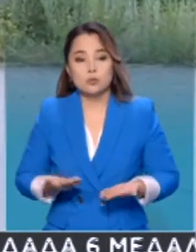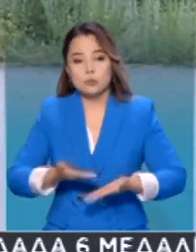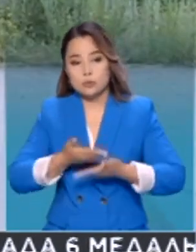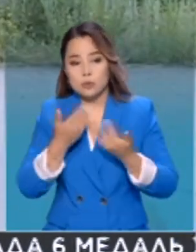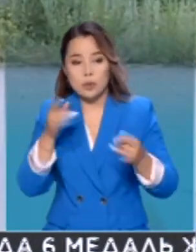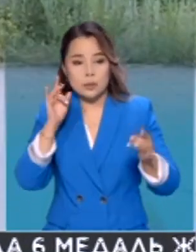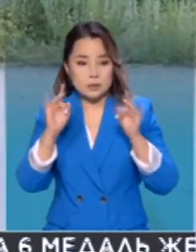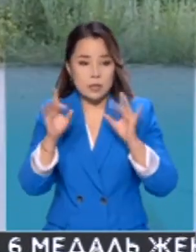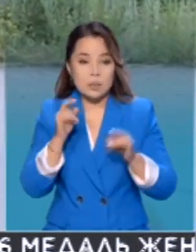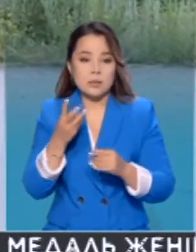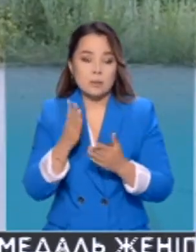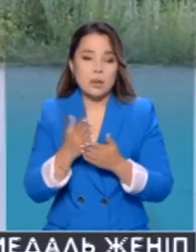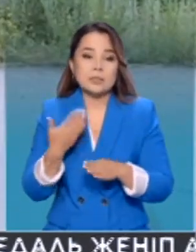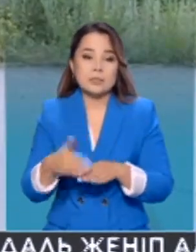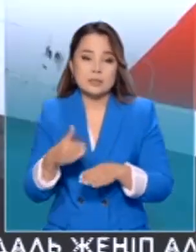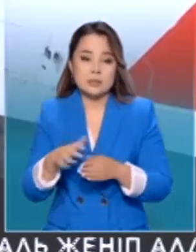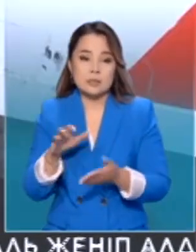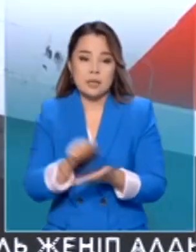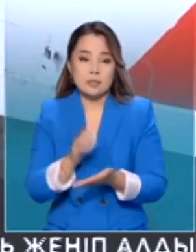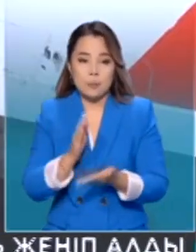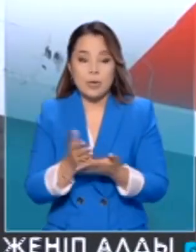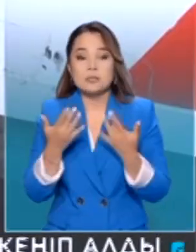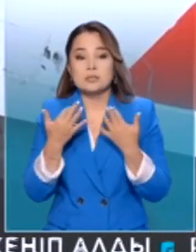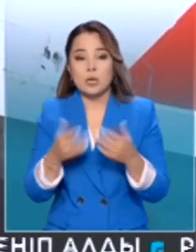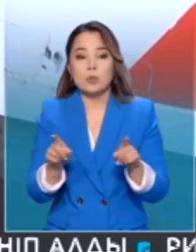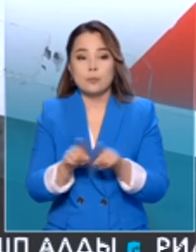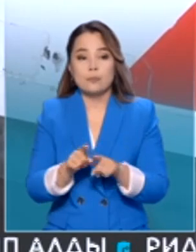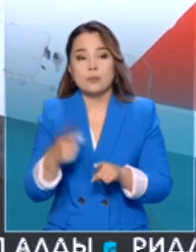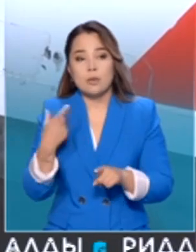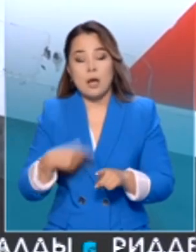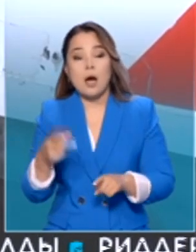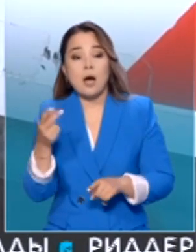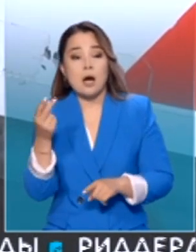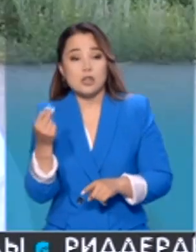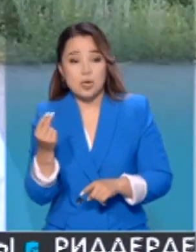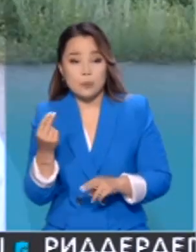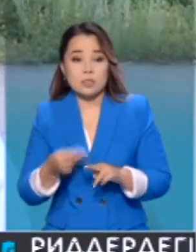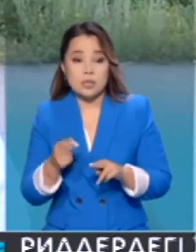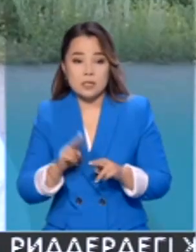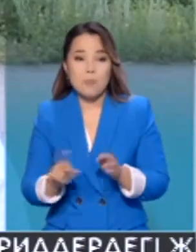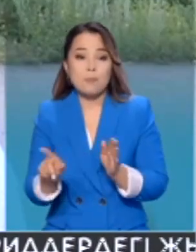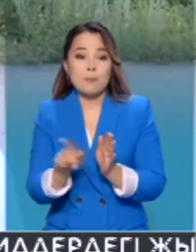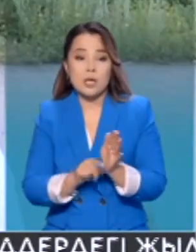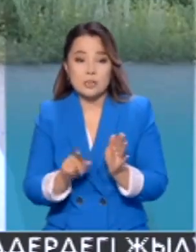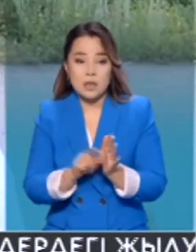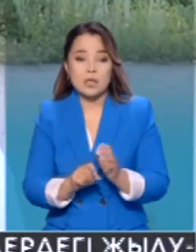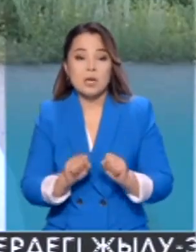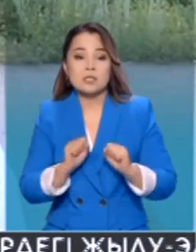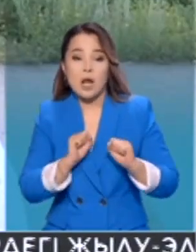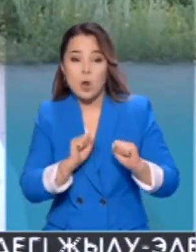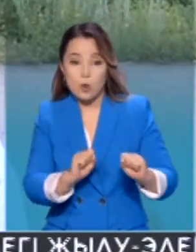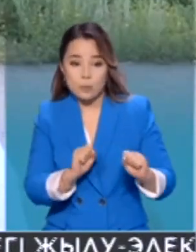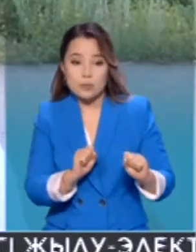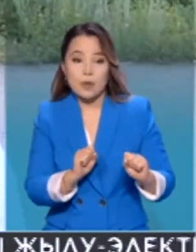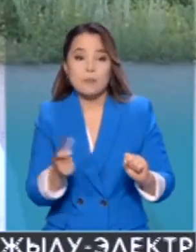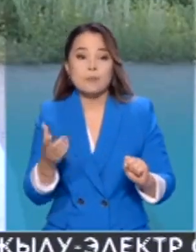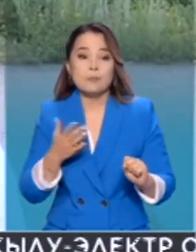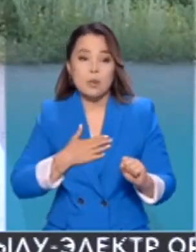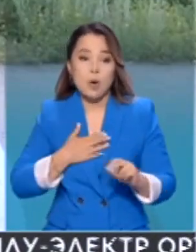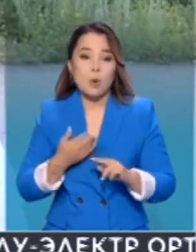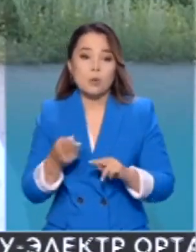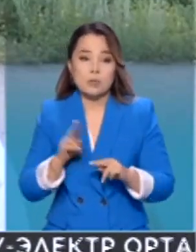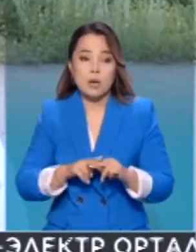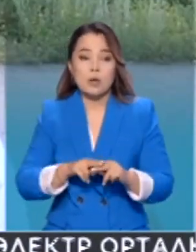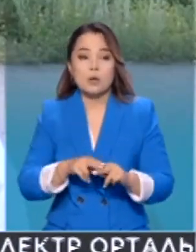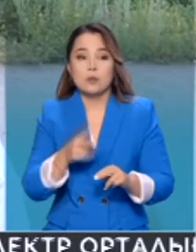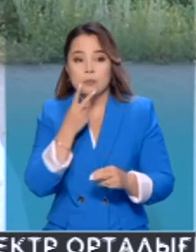біз басымызда қаншама кредитіміз бар. Тревит еткеніміз үшін ақшамызды, пенсионымызды, страховкамызды біз оларға